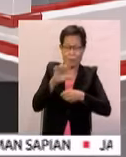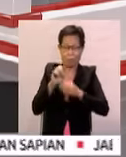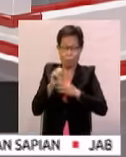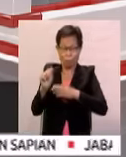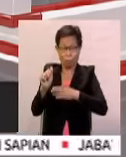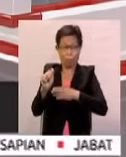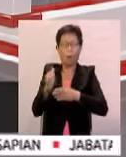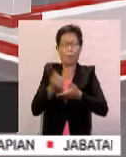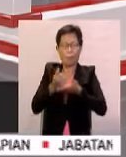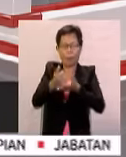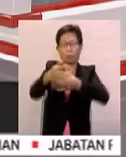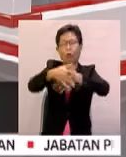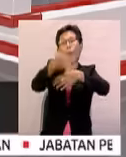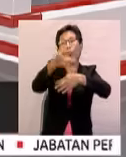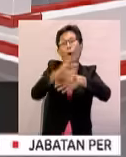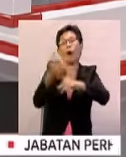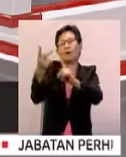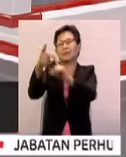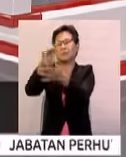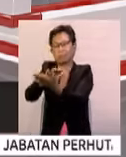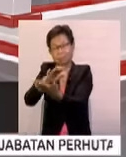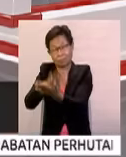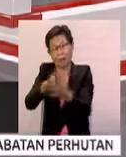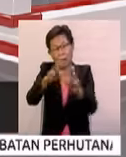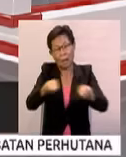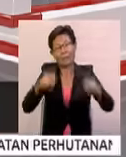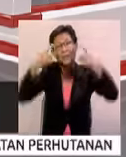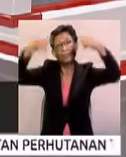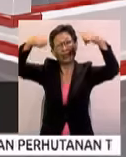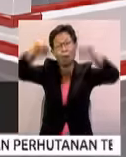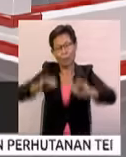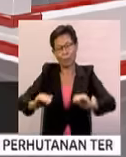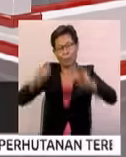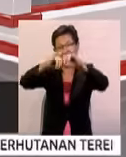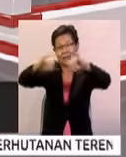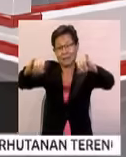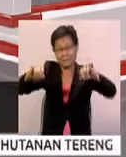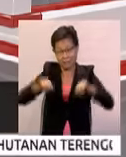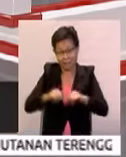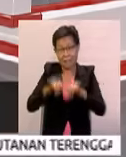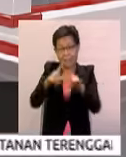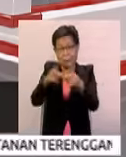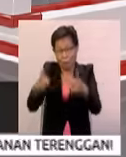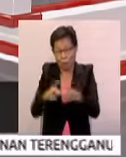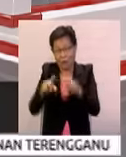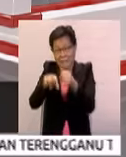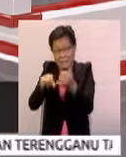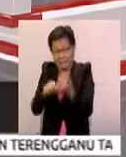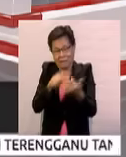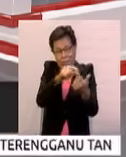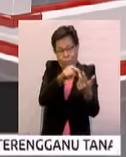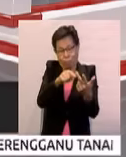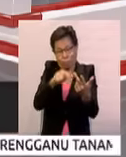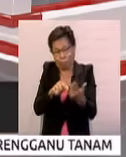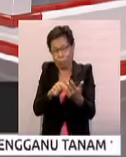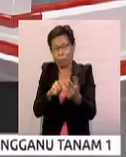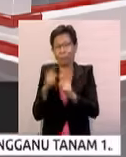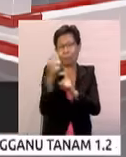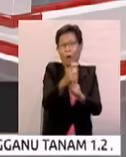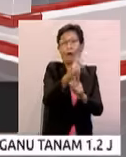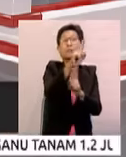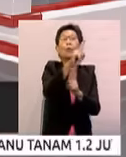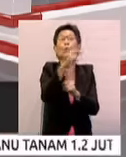RM50 sebagai bantuan awal ke sekolah. Pelajar cemerlang di peringkat ijazah, diploma dan sijil pula masing-masing menerima